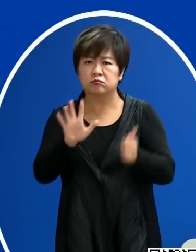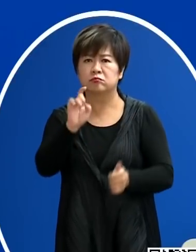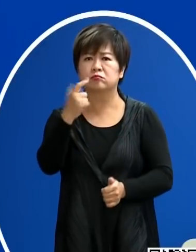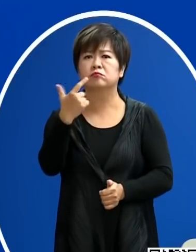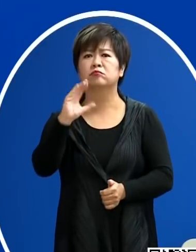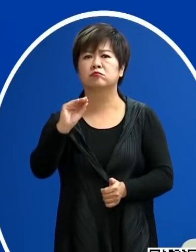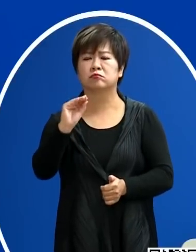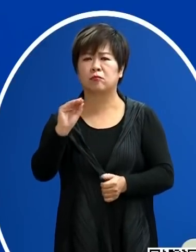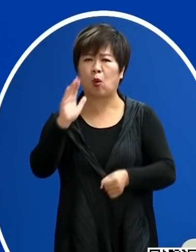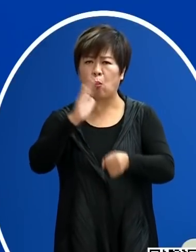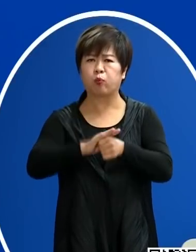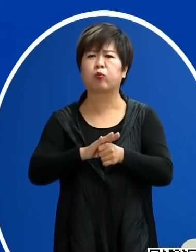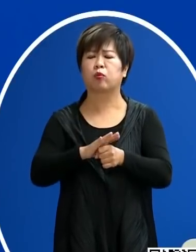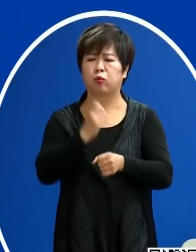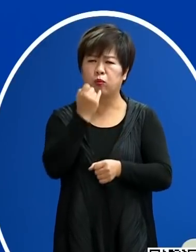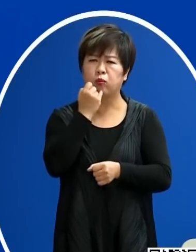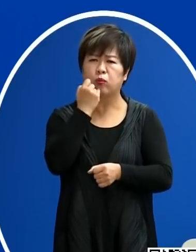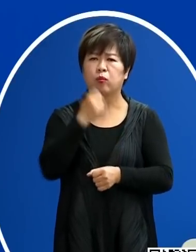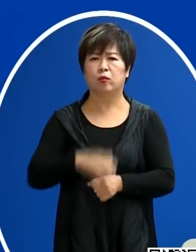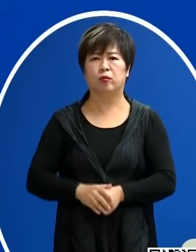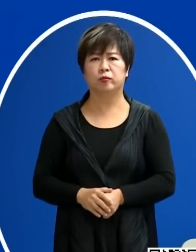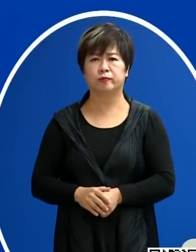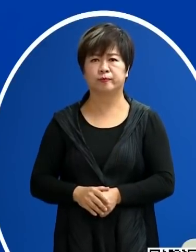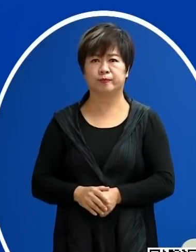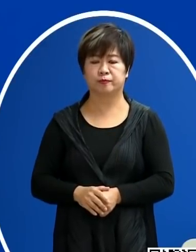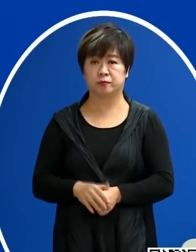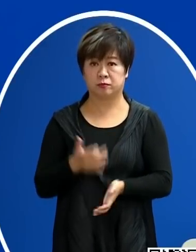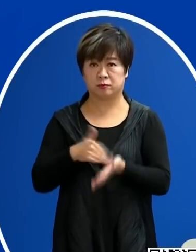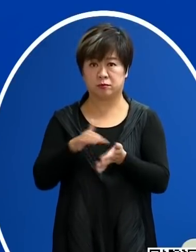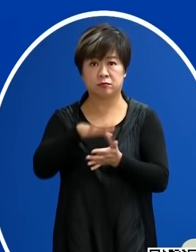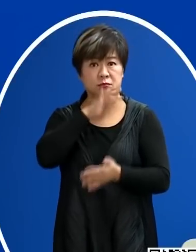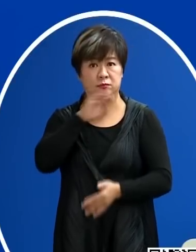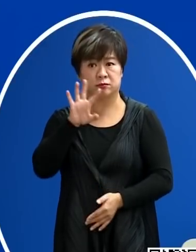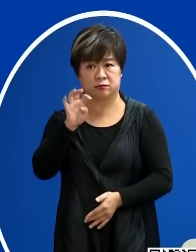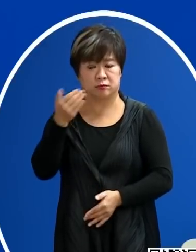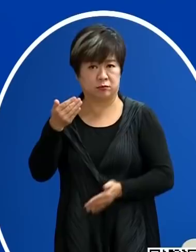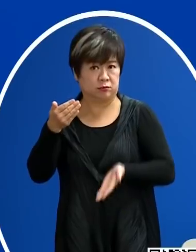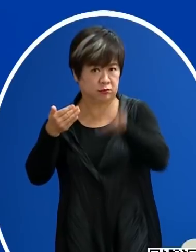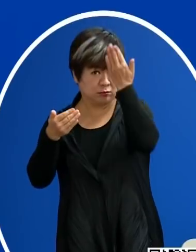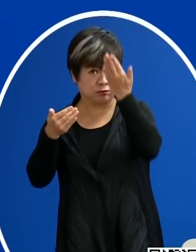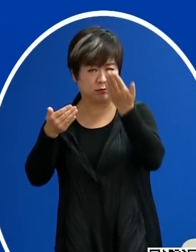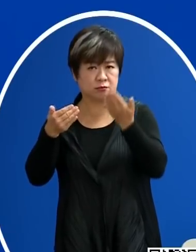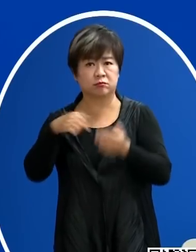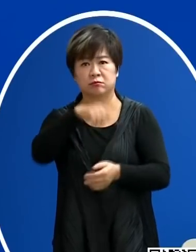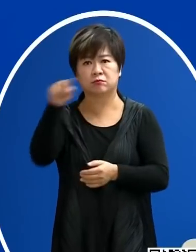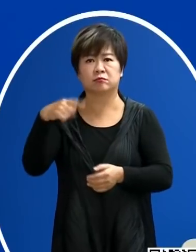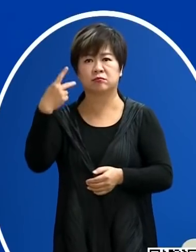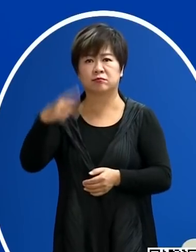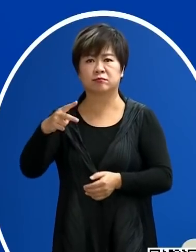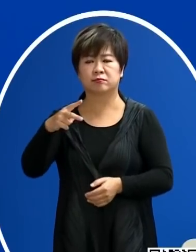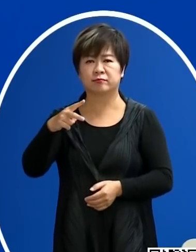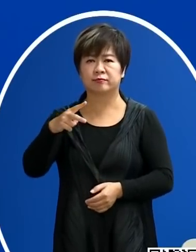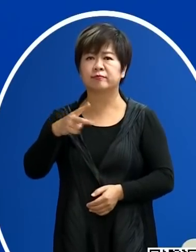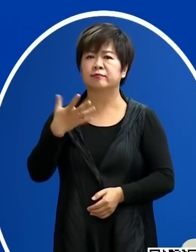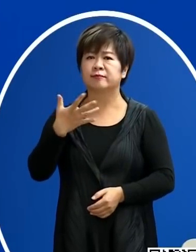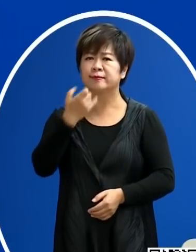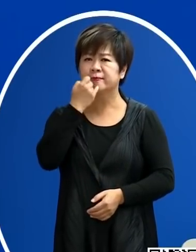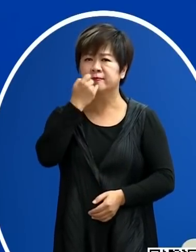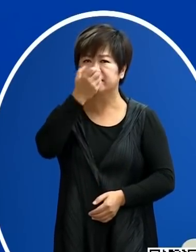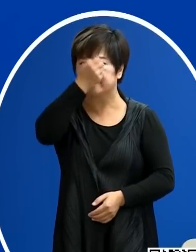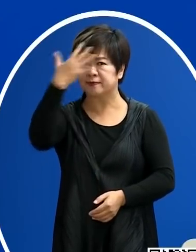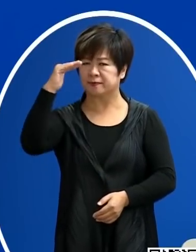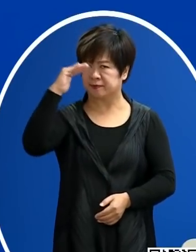响就16万的学生左右，所以应该这49岁以上的这个年纪还会再往下放，所以